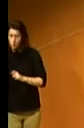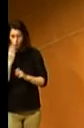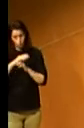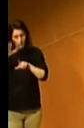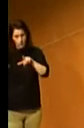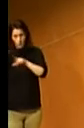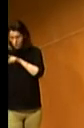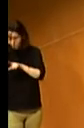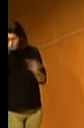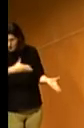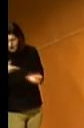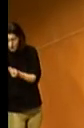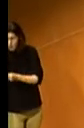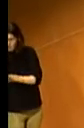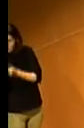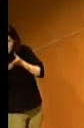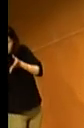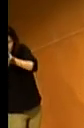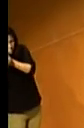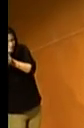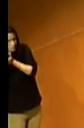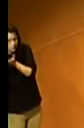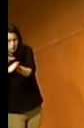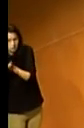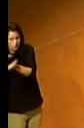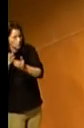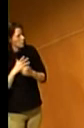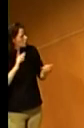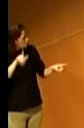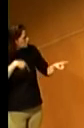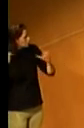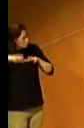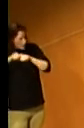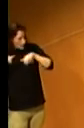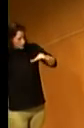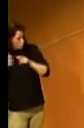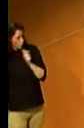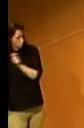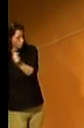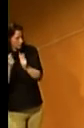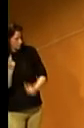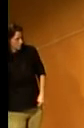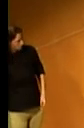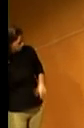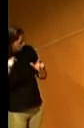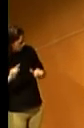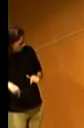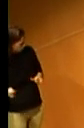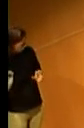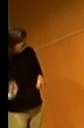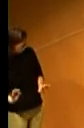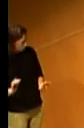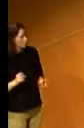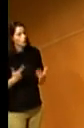donc accueillent ces élèves. Alors, vous avez un réseau d'entreprises partenaires. Alors, parfois,